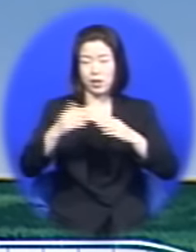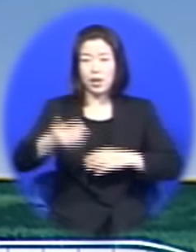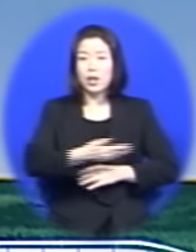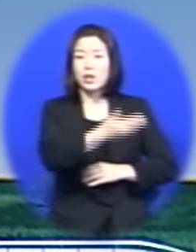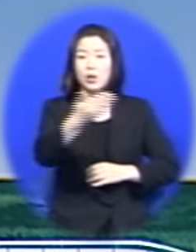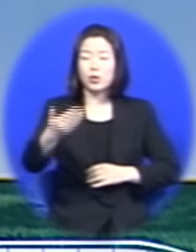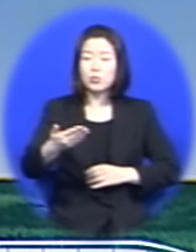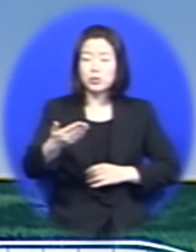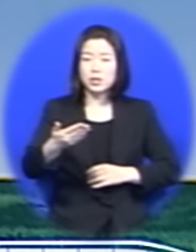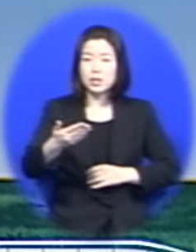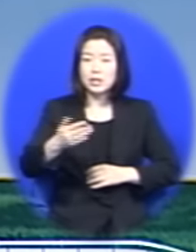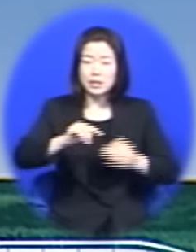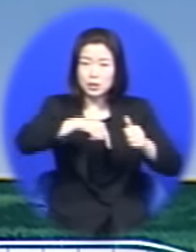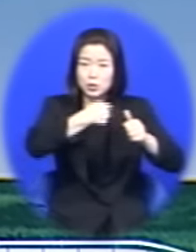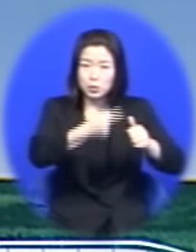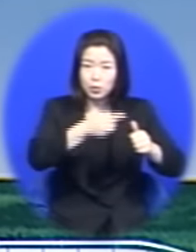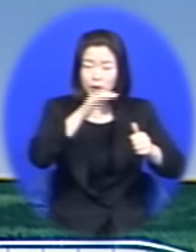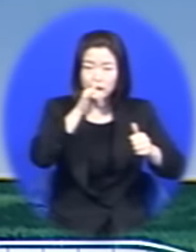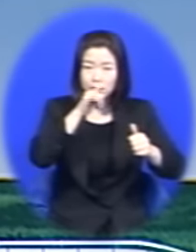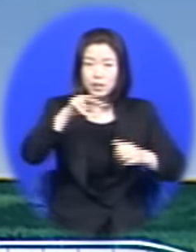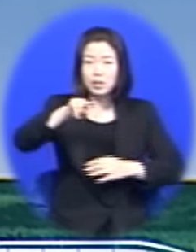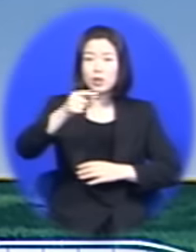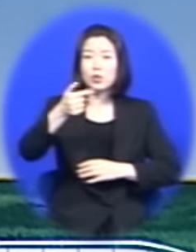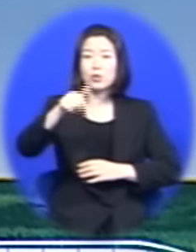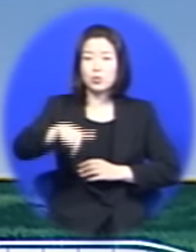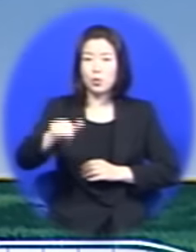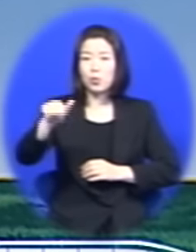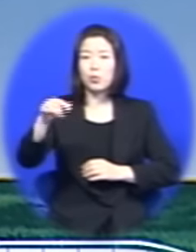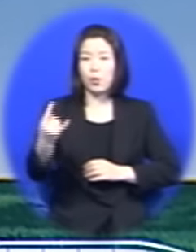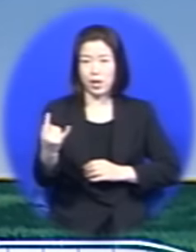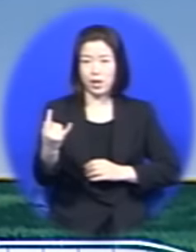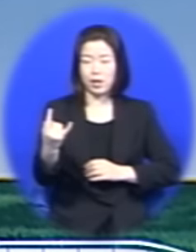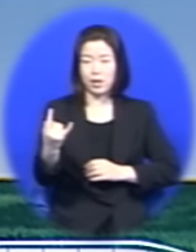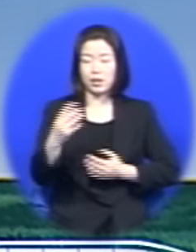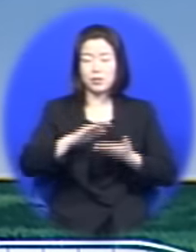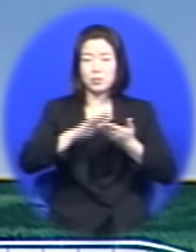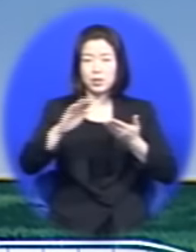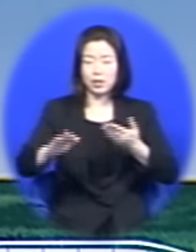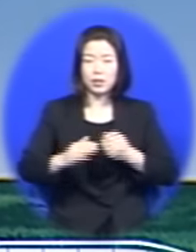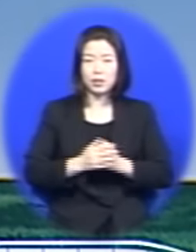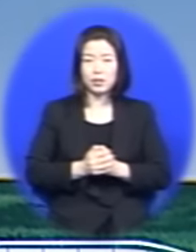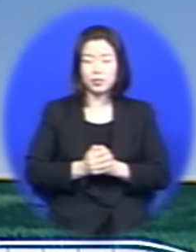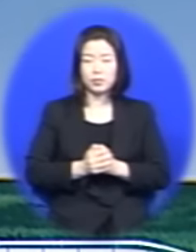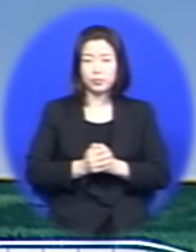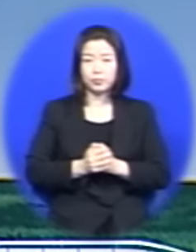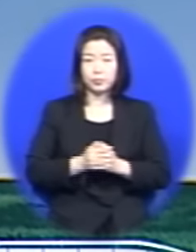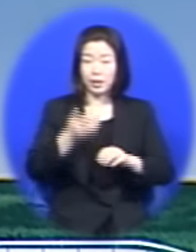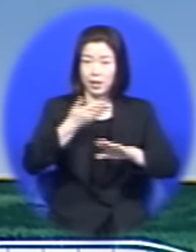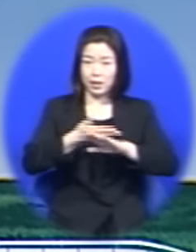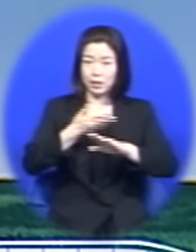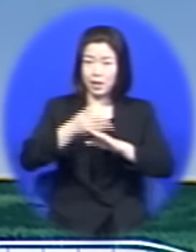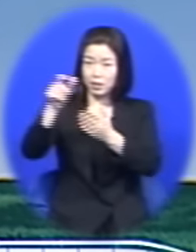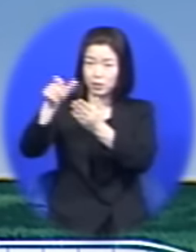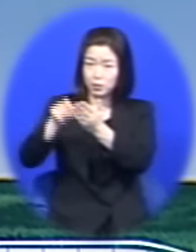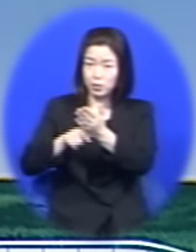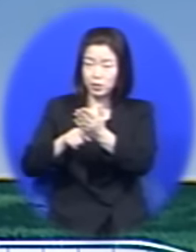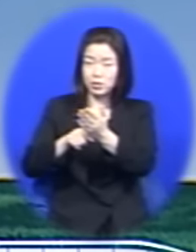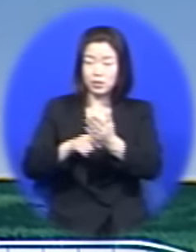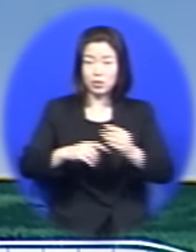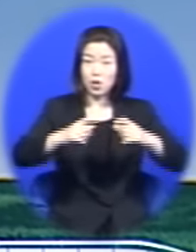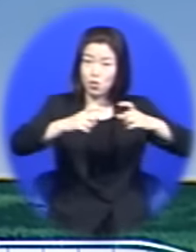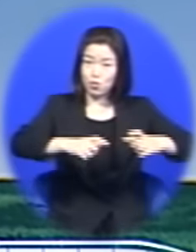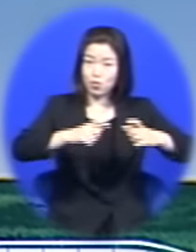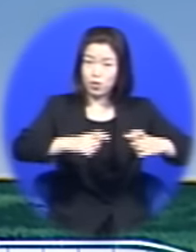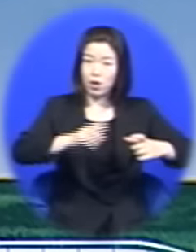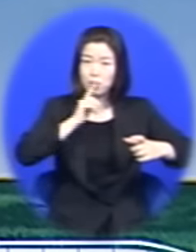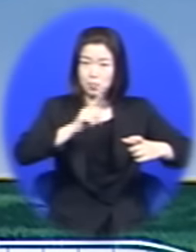있는 소그룹이에요. 속해지요. 우리 교회 같은 경우는 속해입니다. 다른 교단에서는 구역이라고